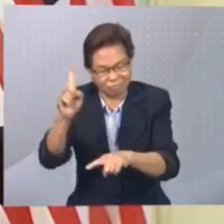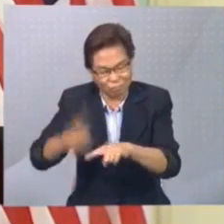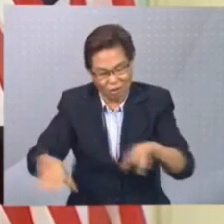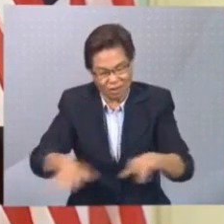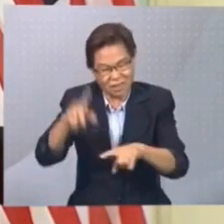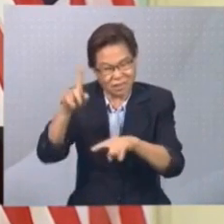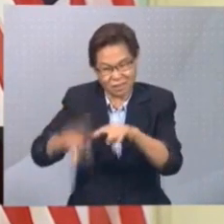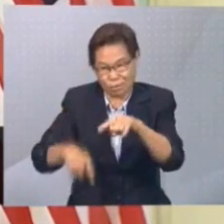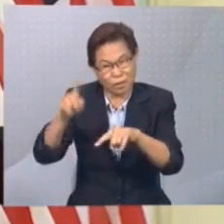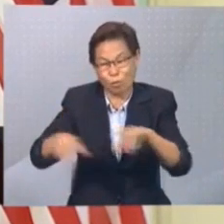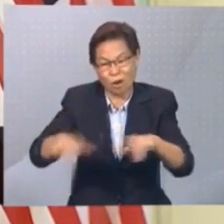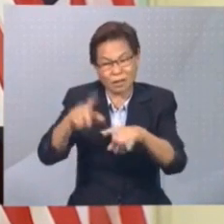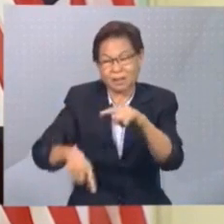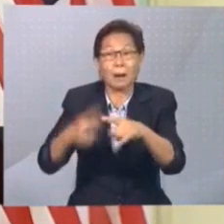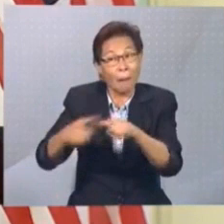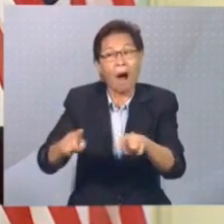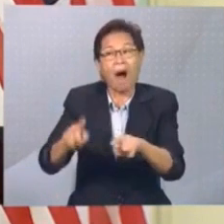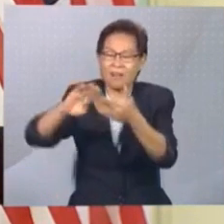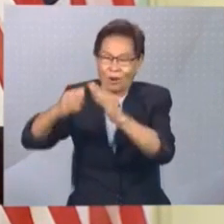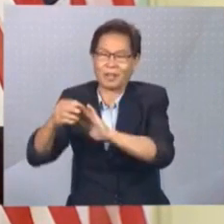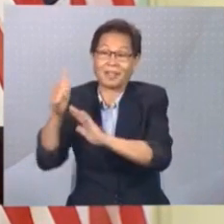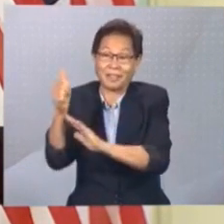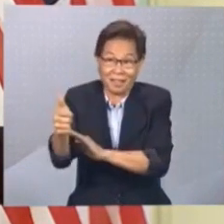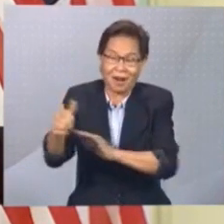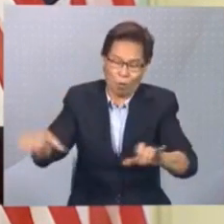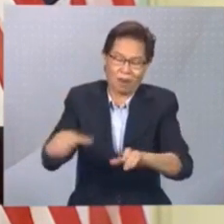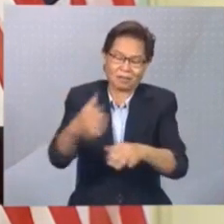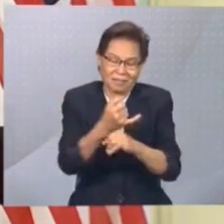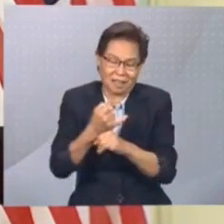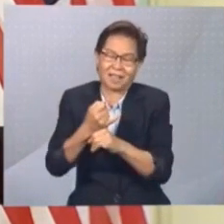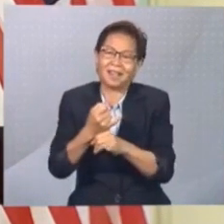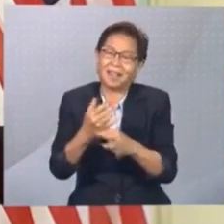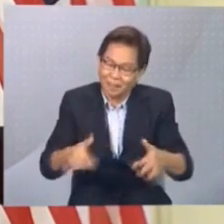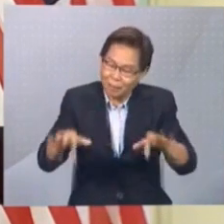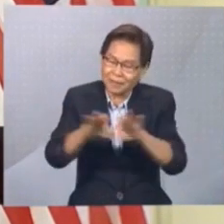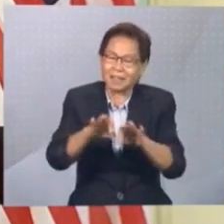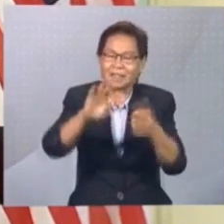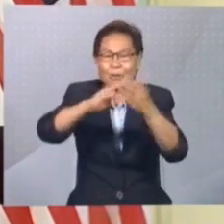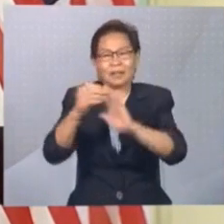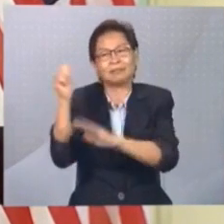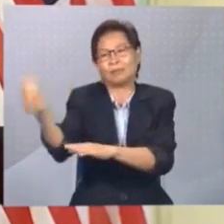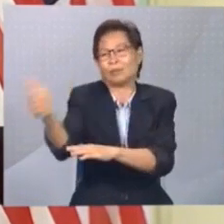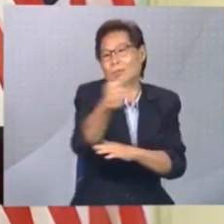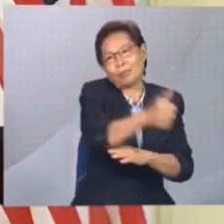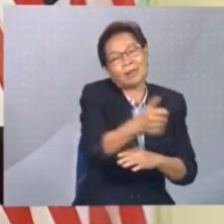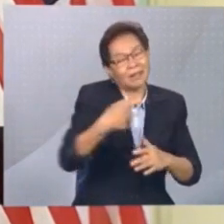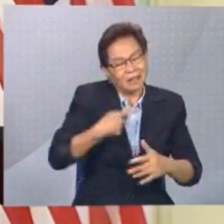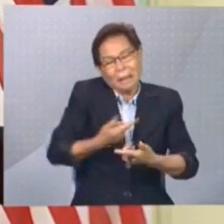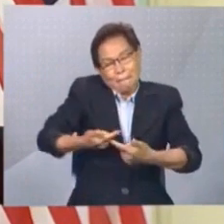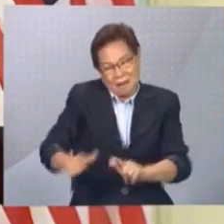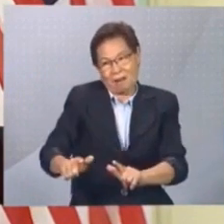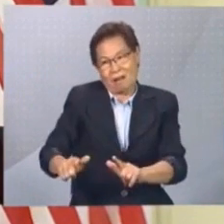mereka. Tapi mereka digalakkan untuk menjaga kepentingan kawasan komuniti masing-masing. Ya, kita benarkan.